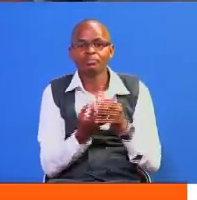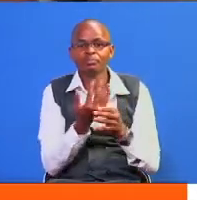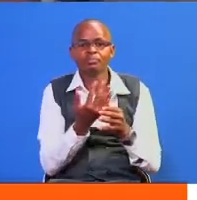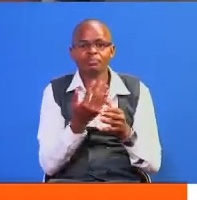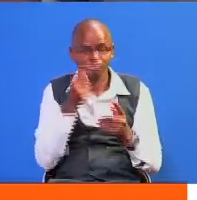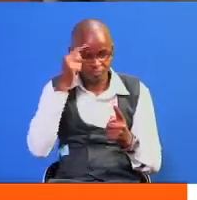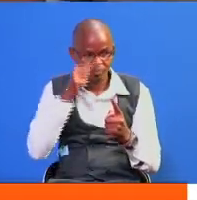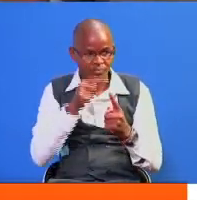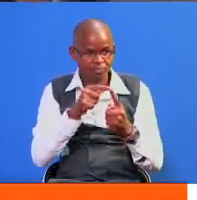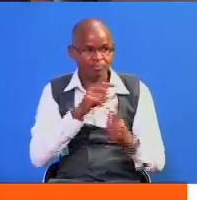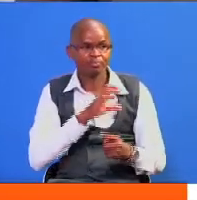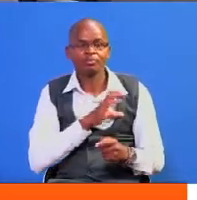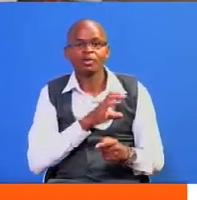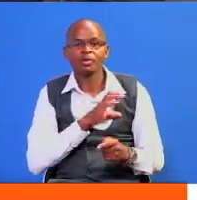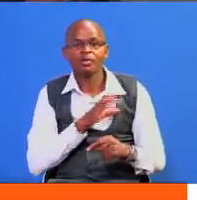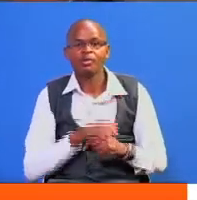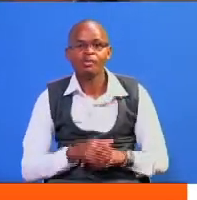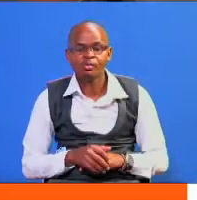vyao.